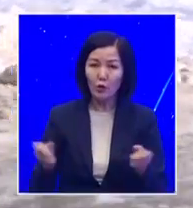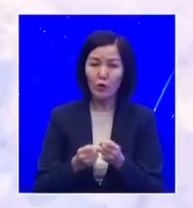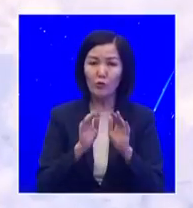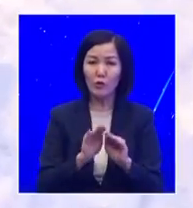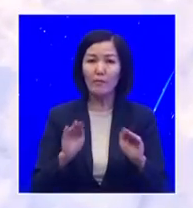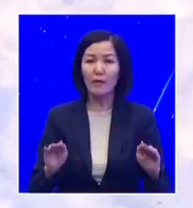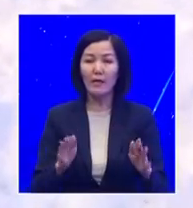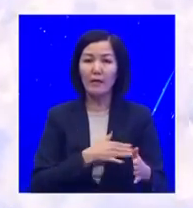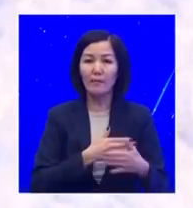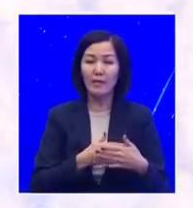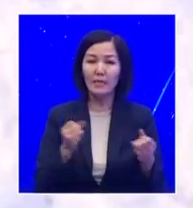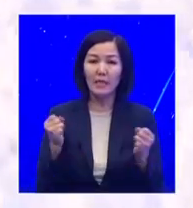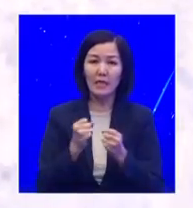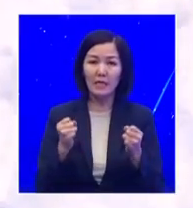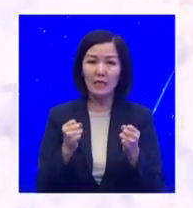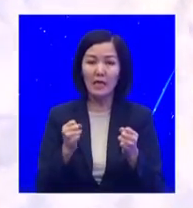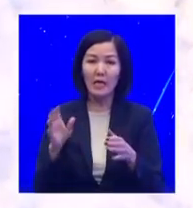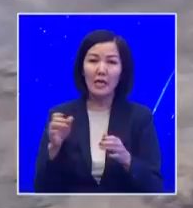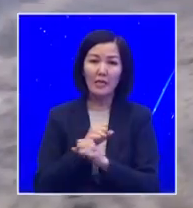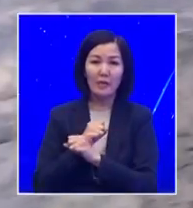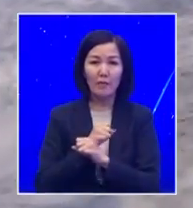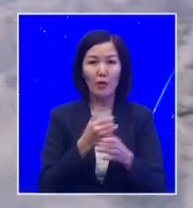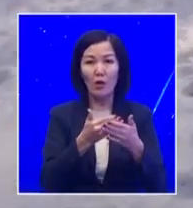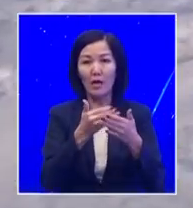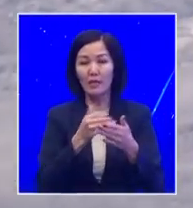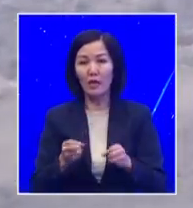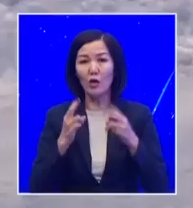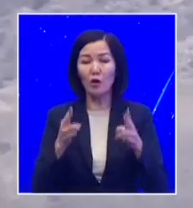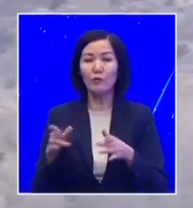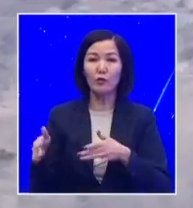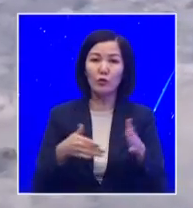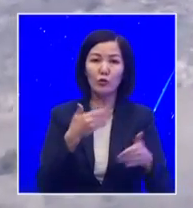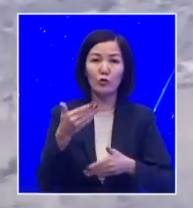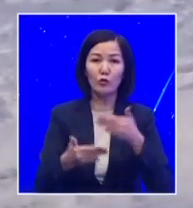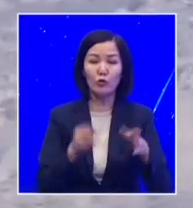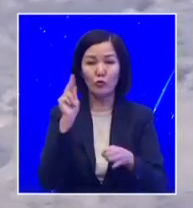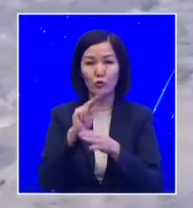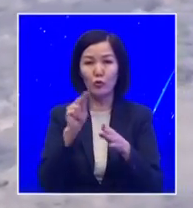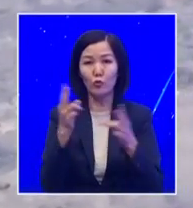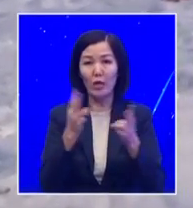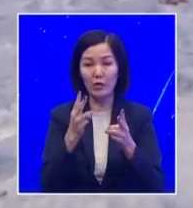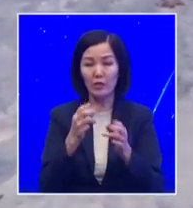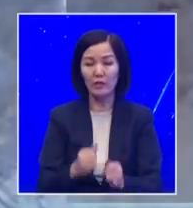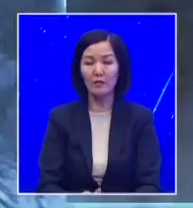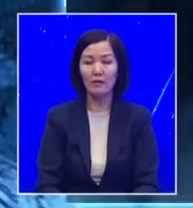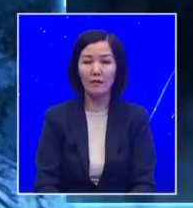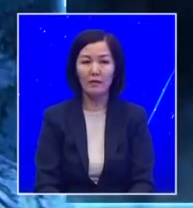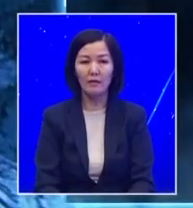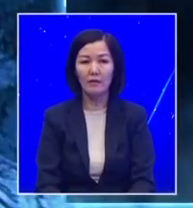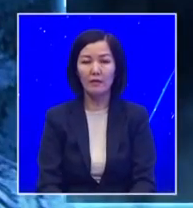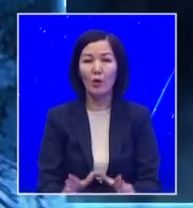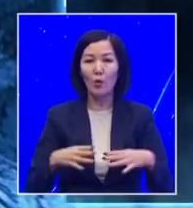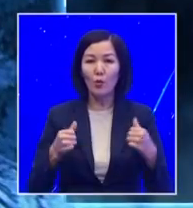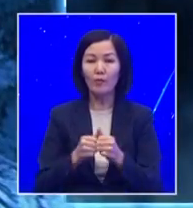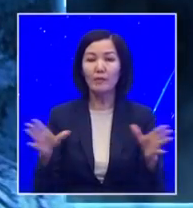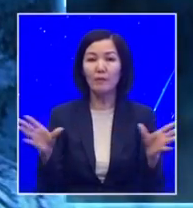балалармен белсенді қысқы демалысқа демалуға барар алдында қауіпсіз жүріс-тұрысқа үйрету қажеттігін айтады.